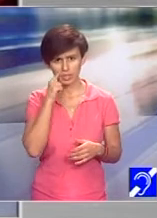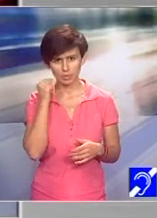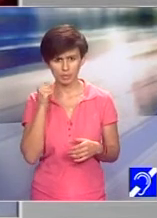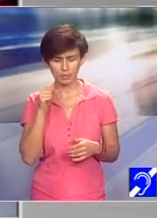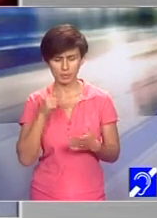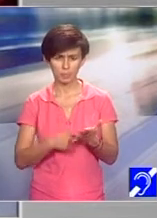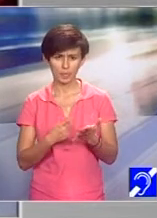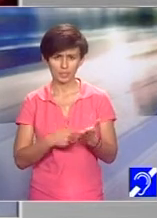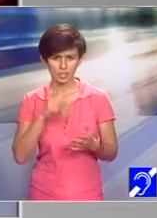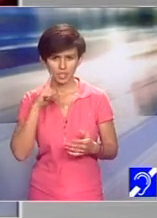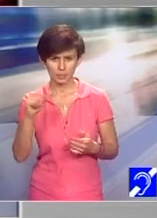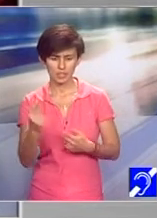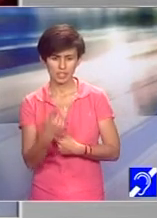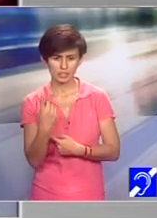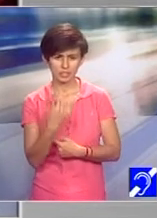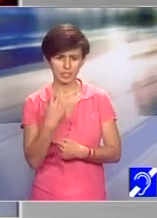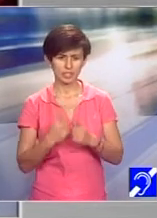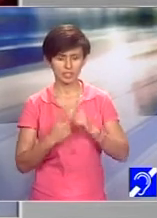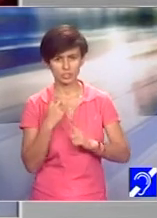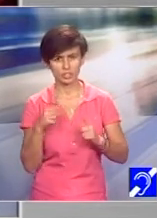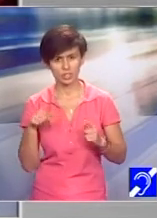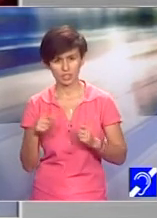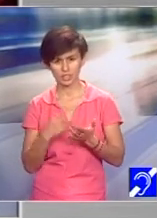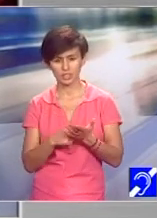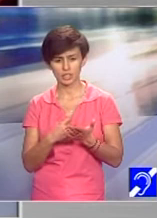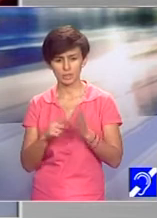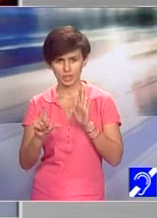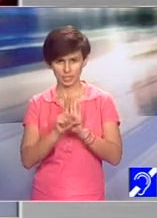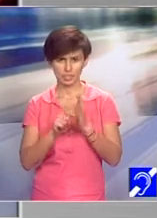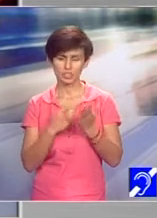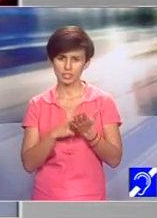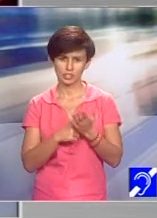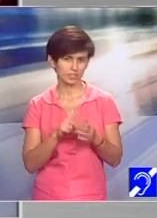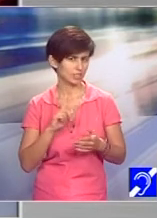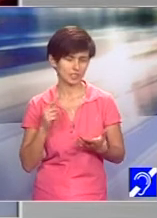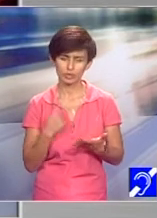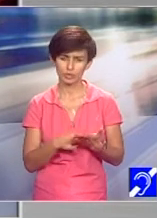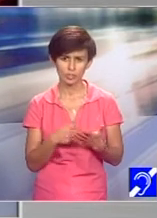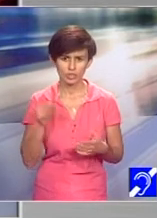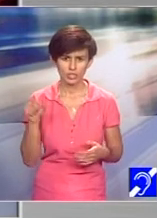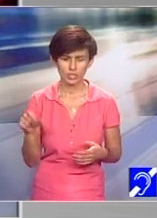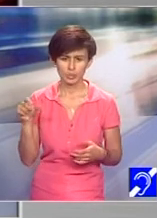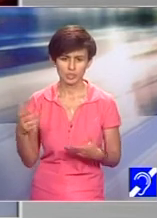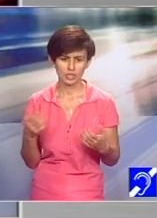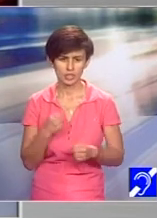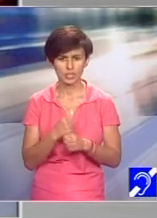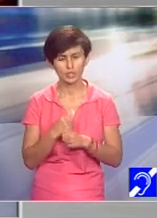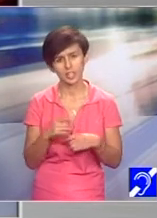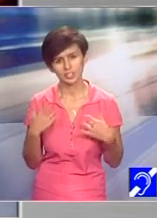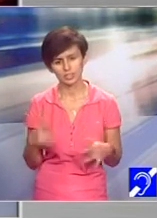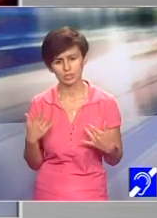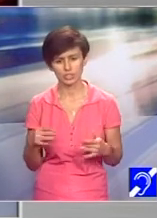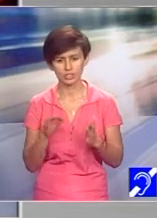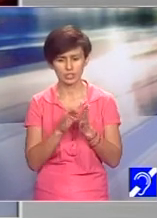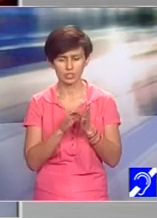în străinătate. Dacă această lege a salarizării nu îi plătește pe cei care lucrează în urgență, în condiții deosebit